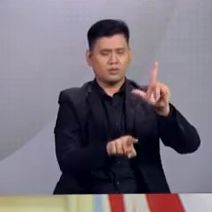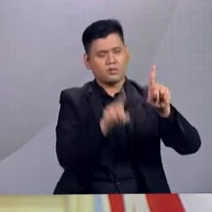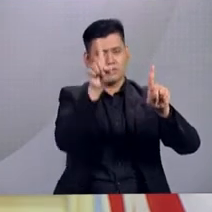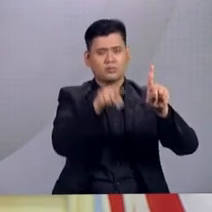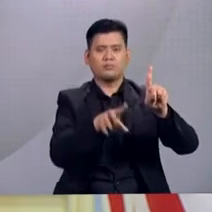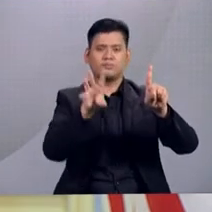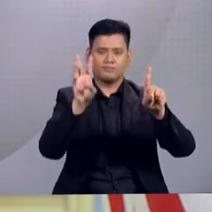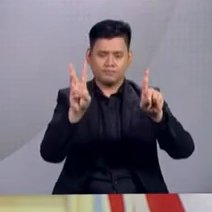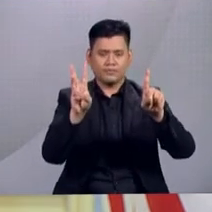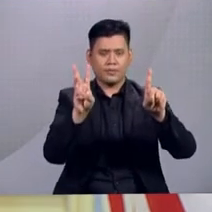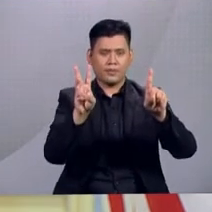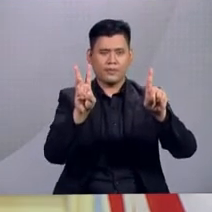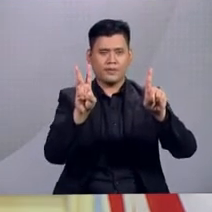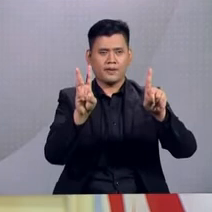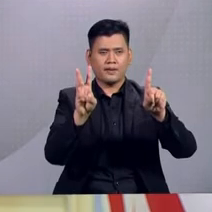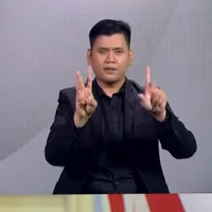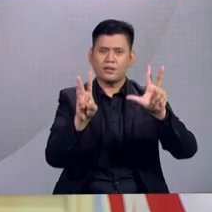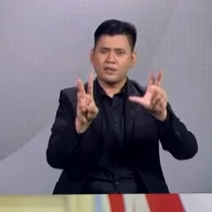30 atau 31 Jun. Ada